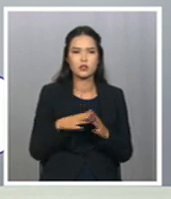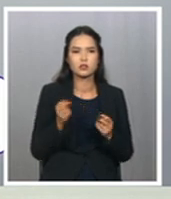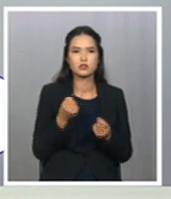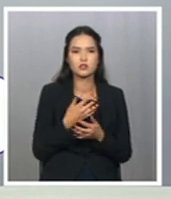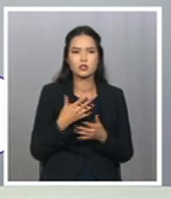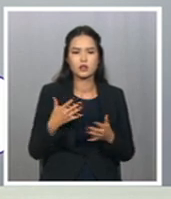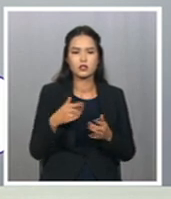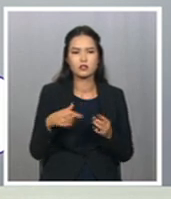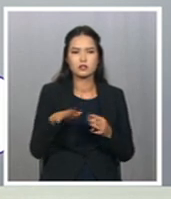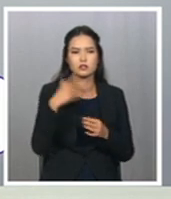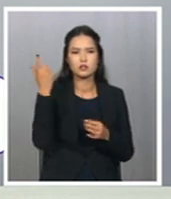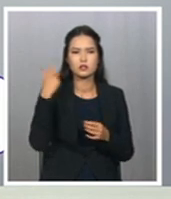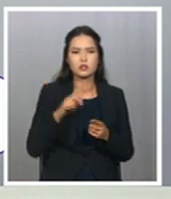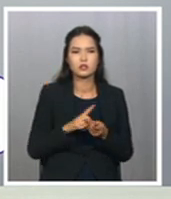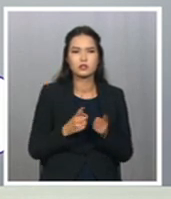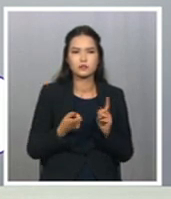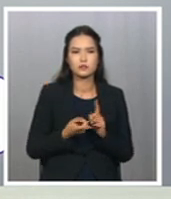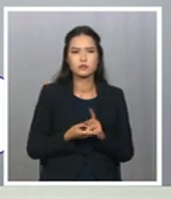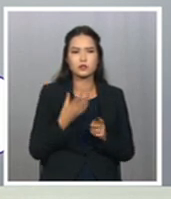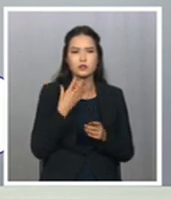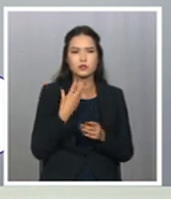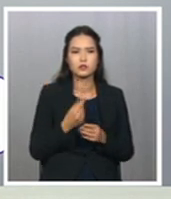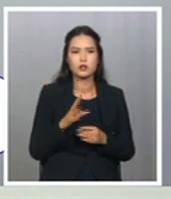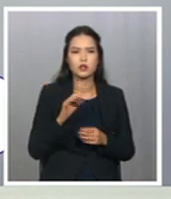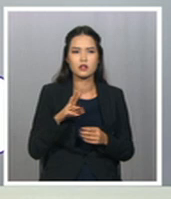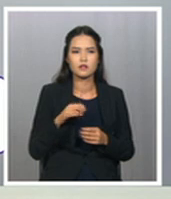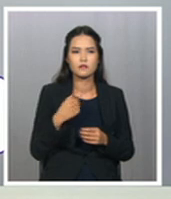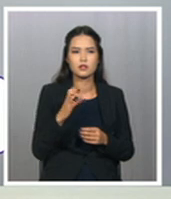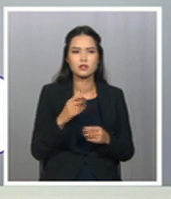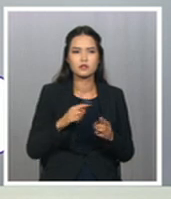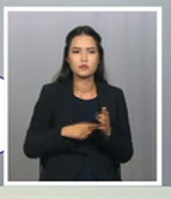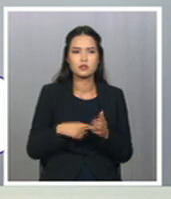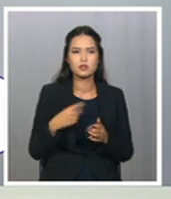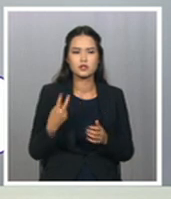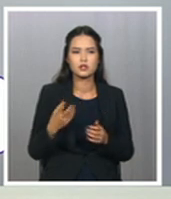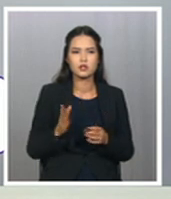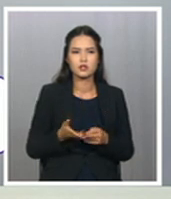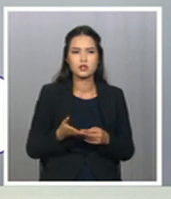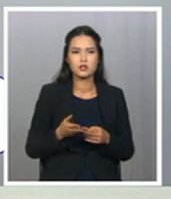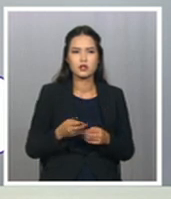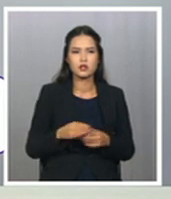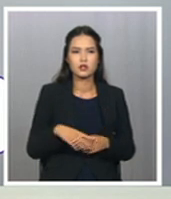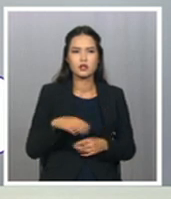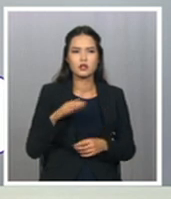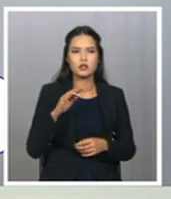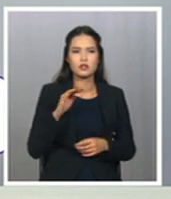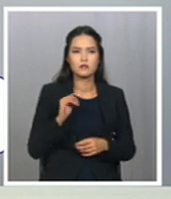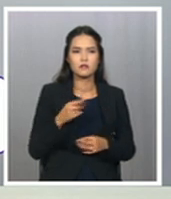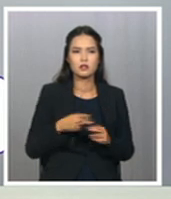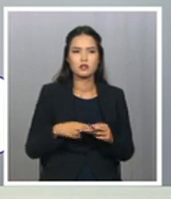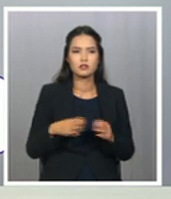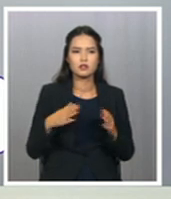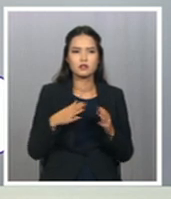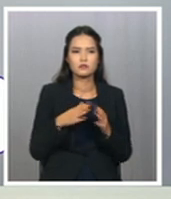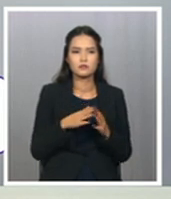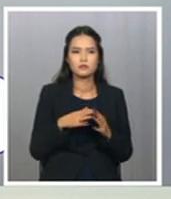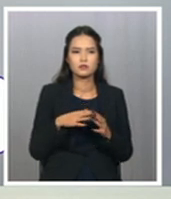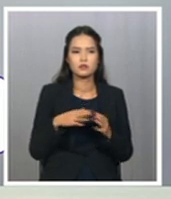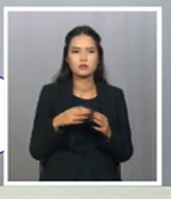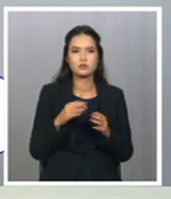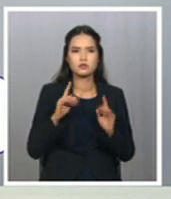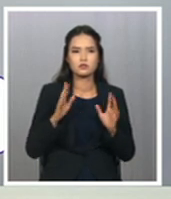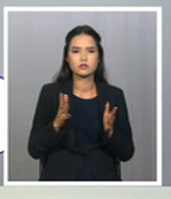екенін білеміз. Сәйкесінше омега бізде тең болады фи бөлінген т. Біздегі фи-іміз бұл бұрыштың мәнін беріп отыр. Сәйкесінше оны